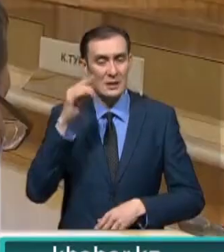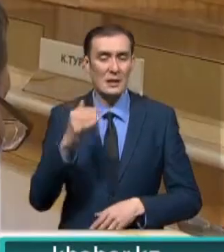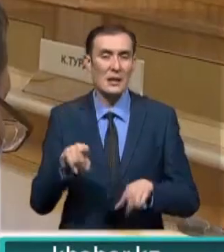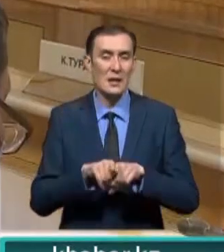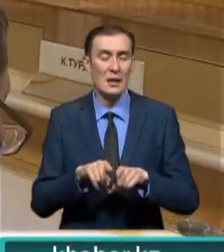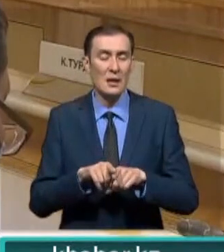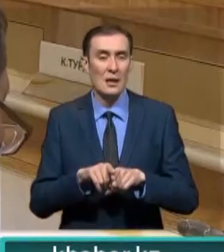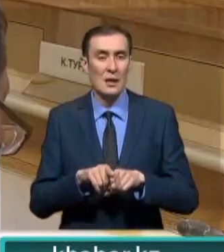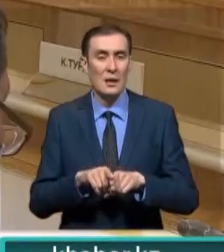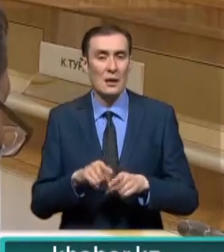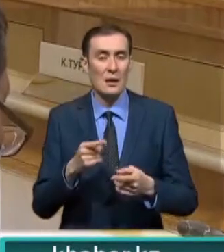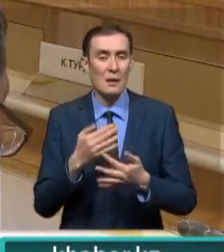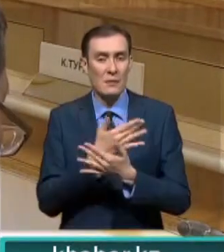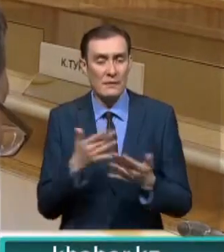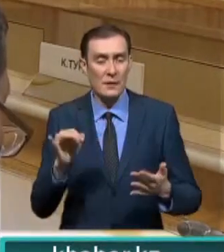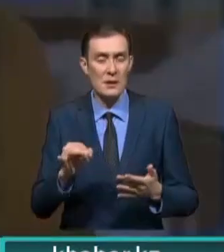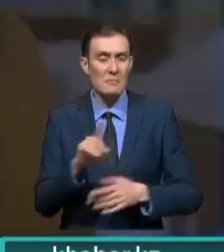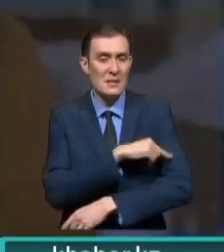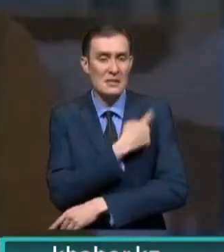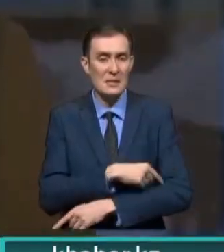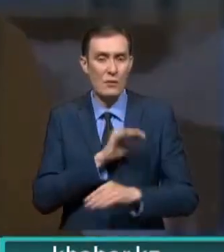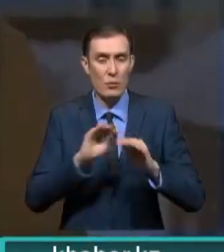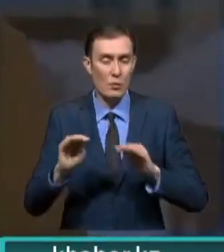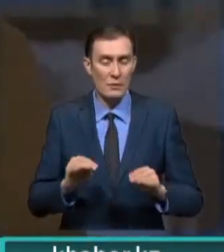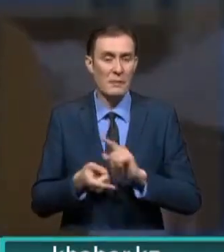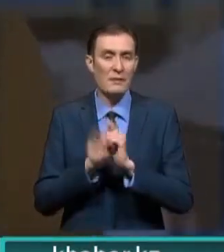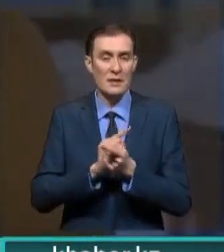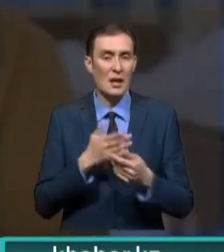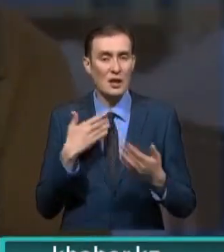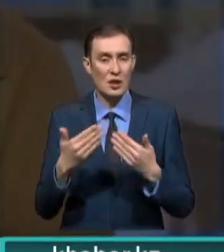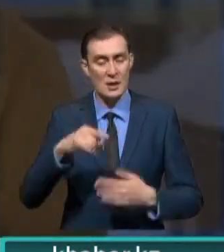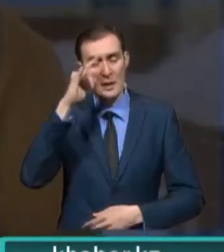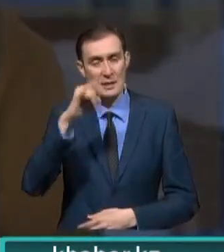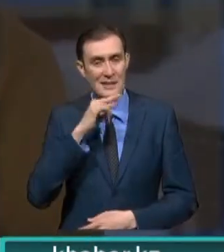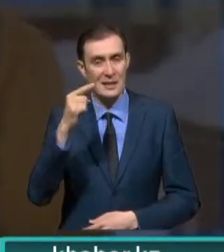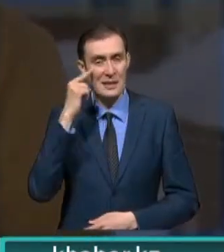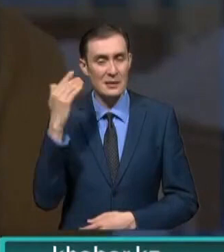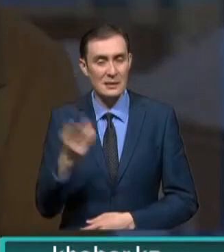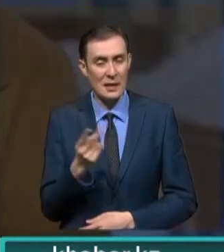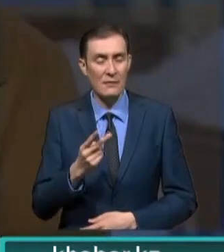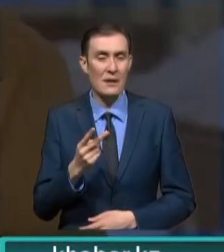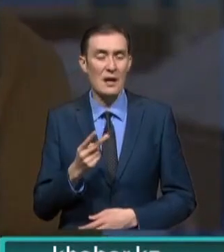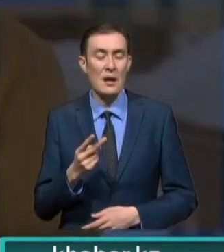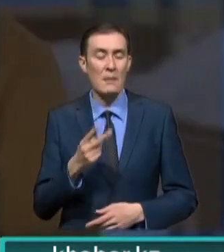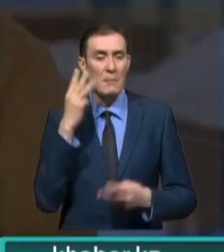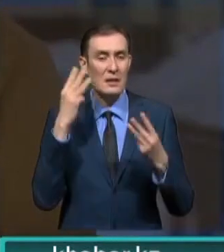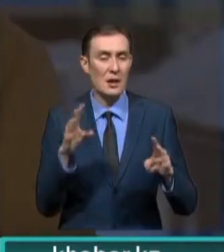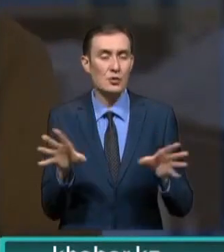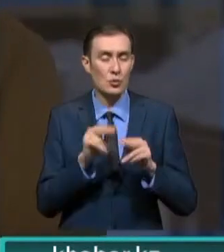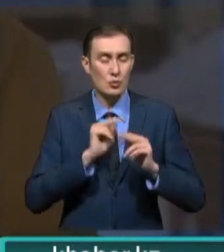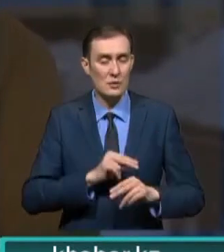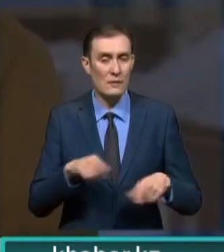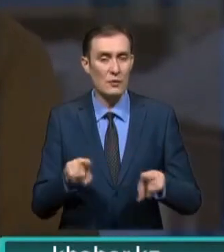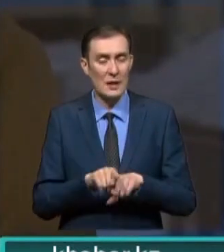виде продовольствия и медицинского оборудования. Превратить двусторонние отношения Казахстана и Кыргызстана в образцовую модель